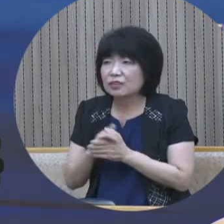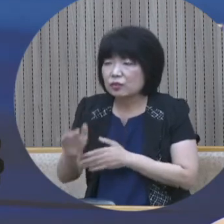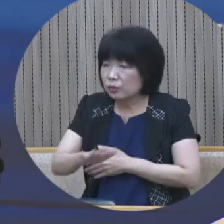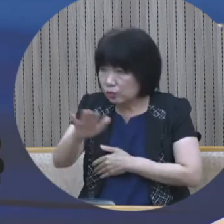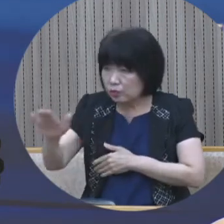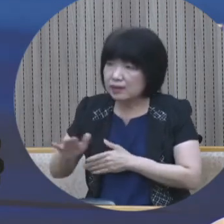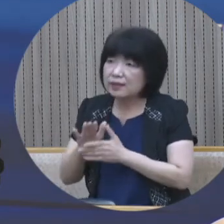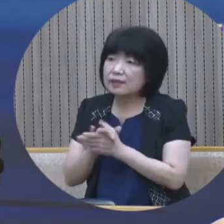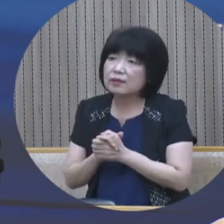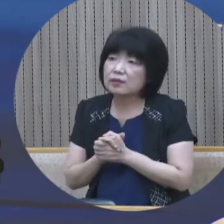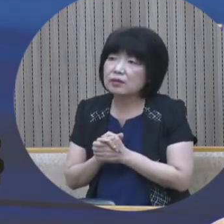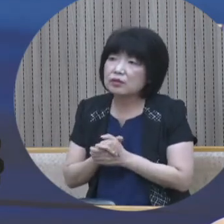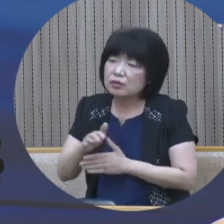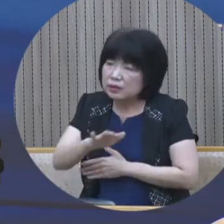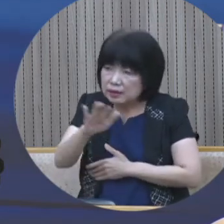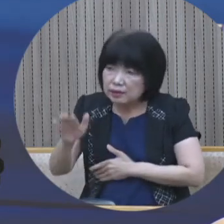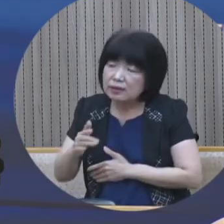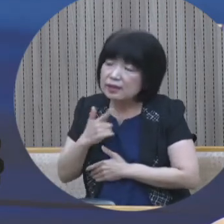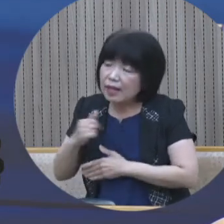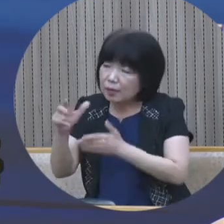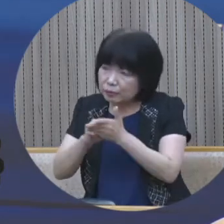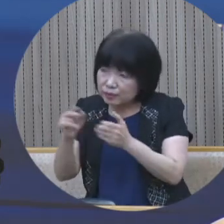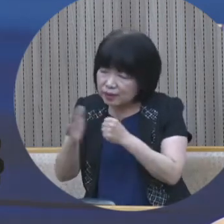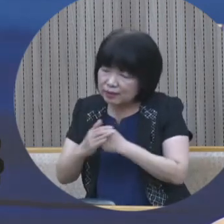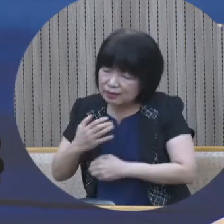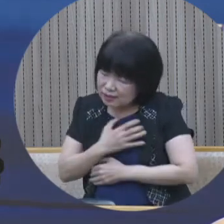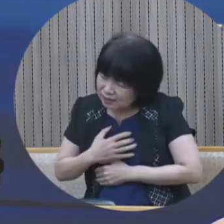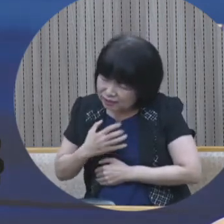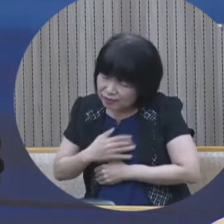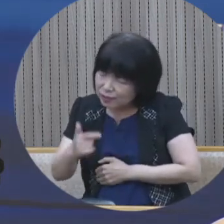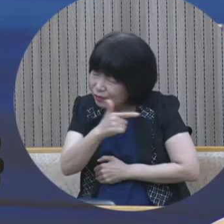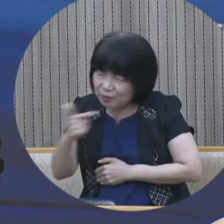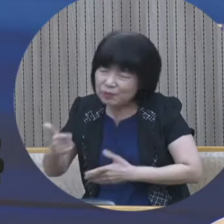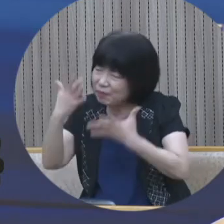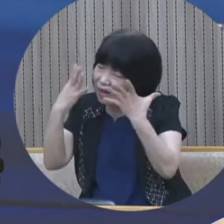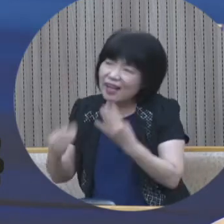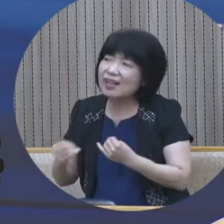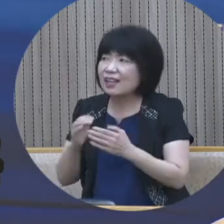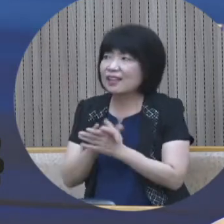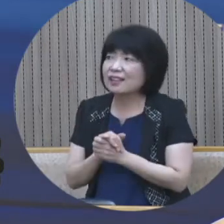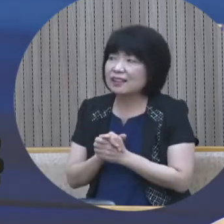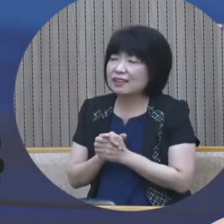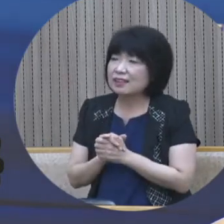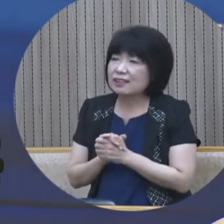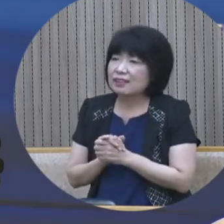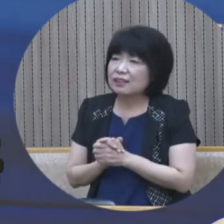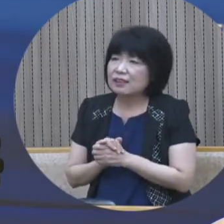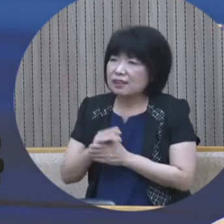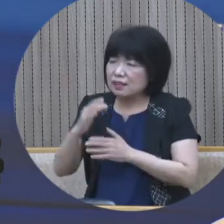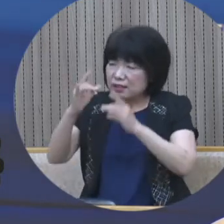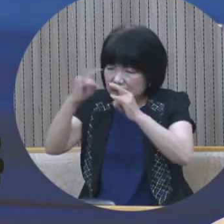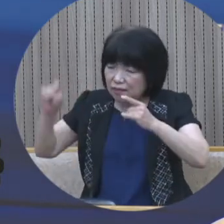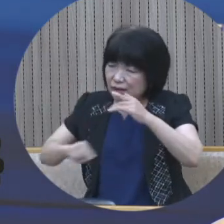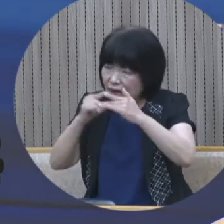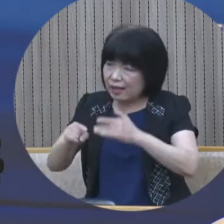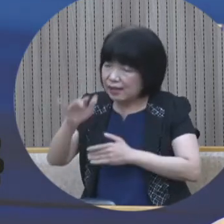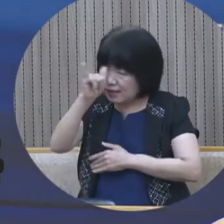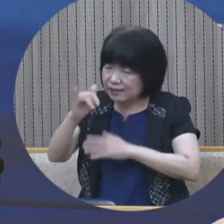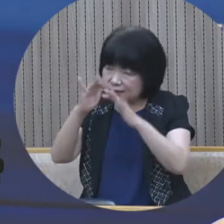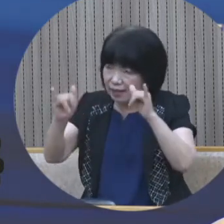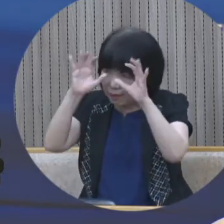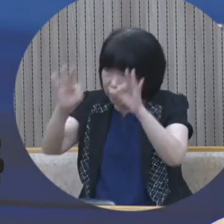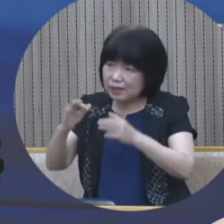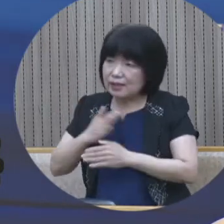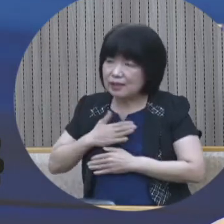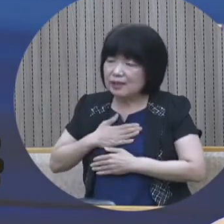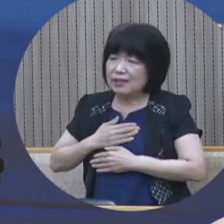우리는 우리가 당한 문제 때문에 염려할 일이 너무 많아요. 성 안에 있는 사람들 보세요.